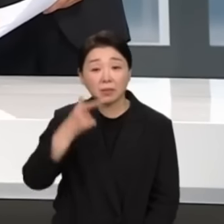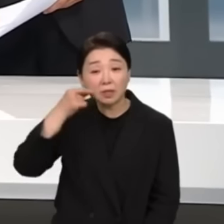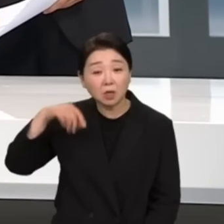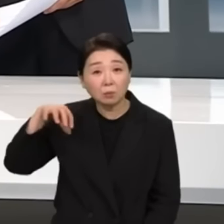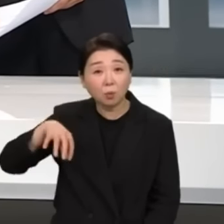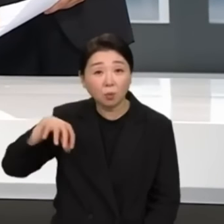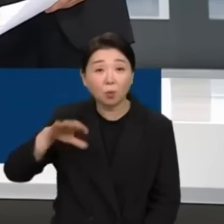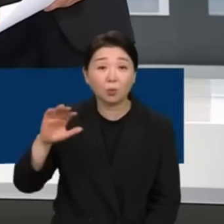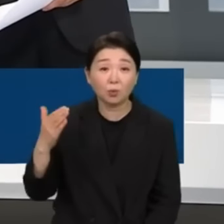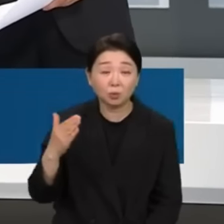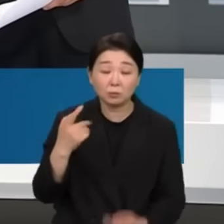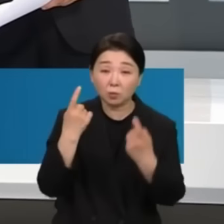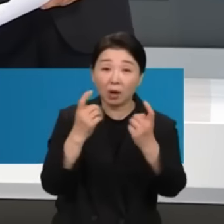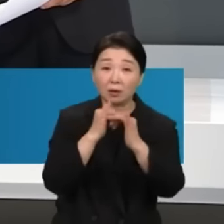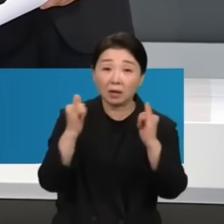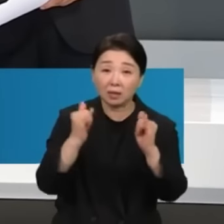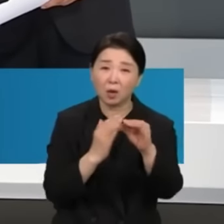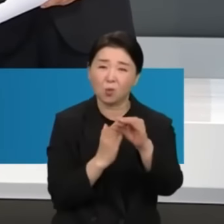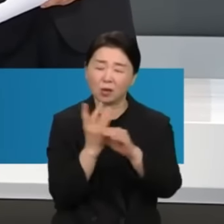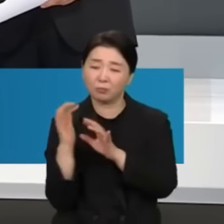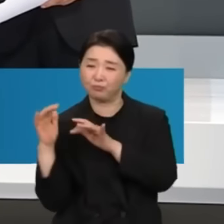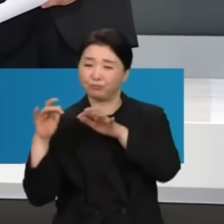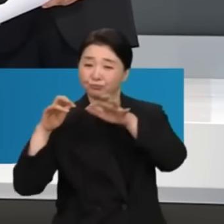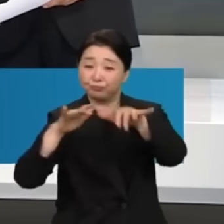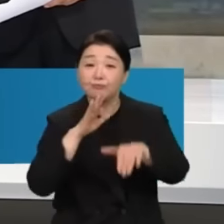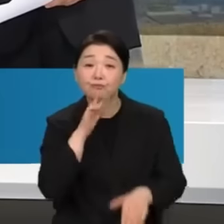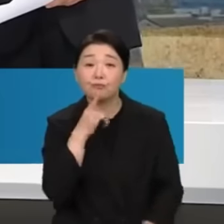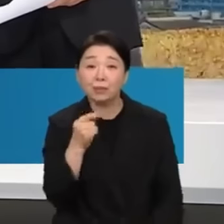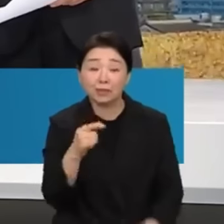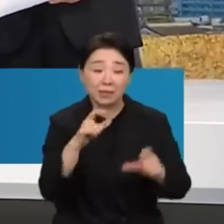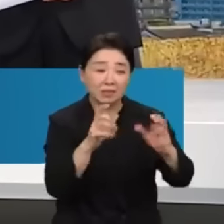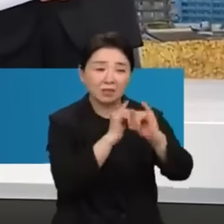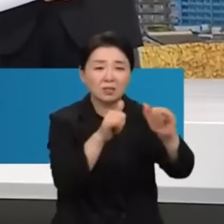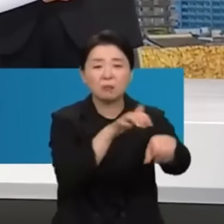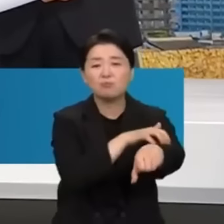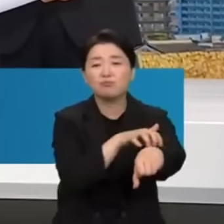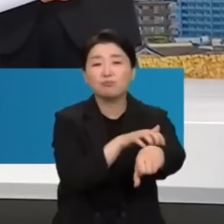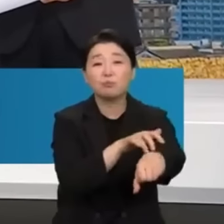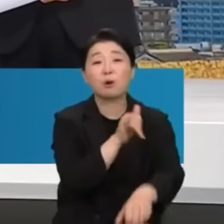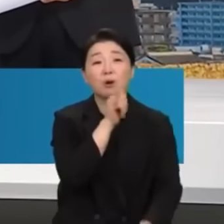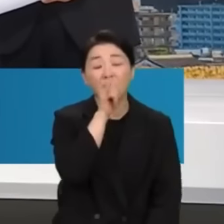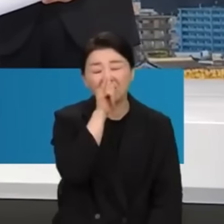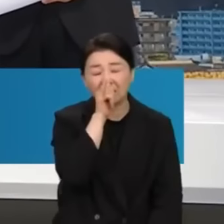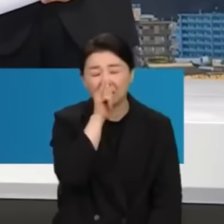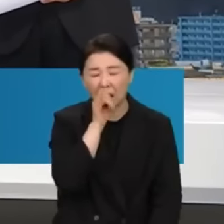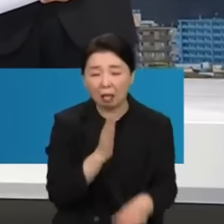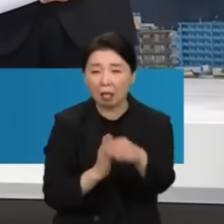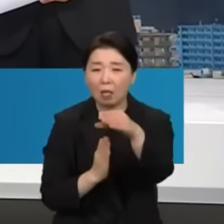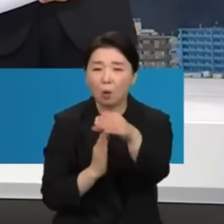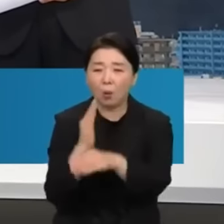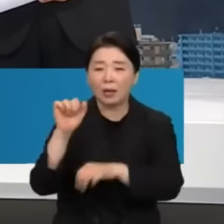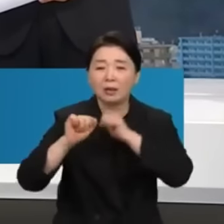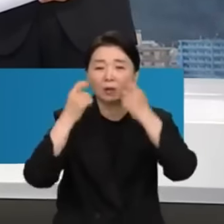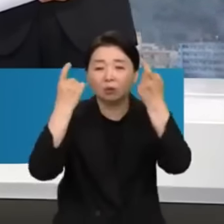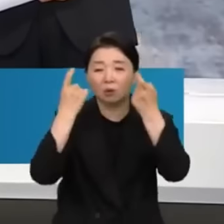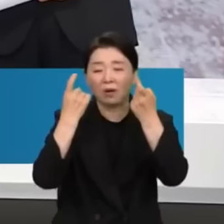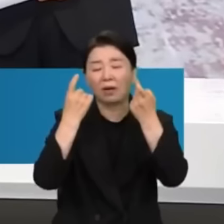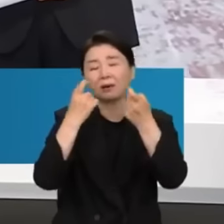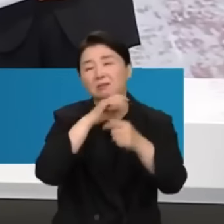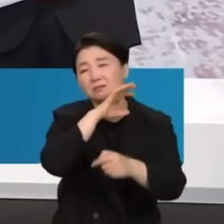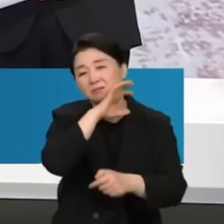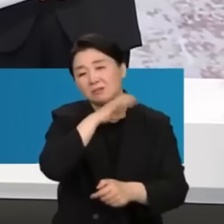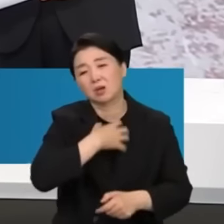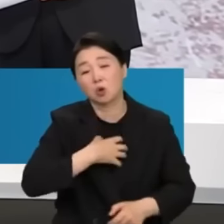일본에선 최근 관광객이 과도하게 몰리는 탓에 지역 주민들이 불편을 겪는 오버투어리즘에 대한 우려의 목소리가